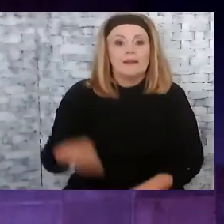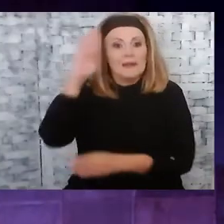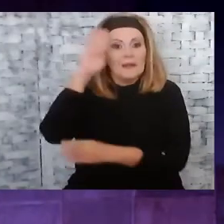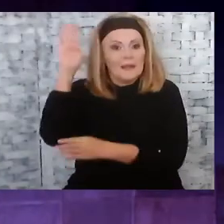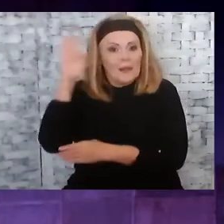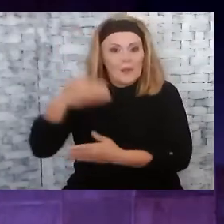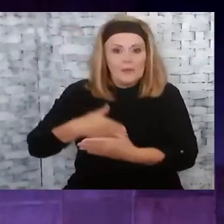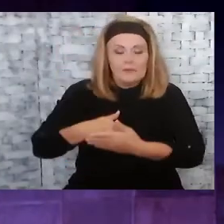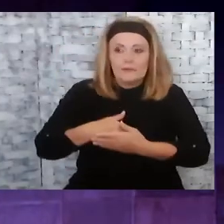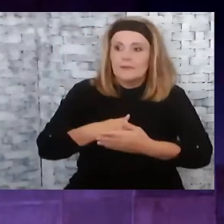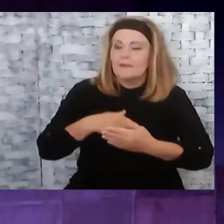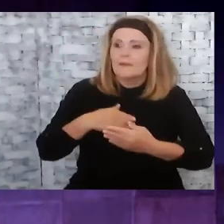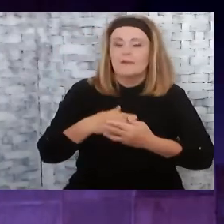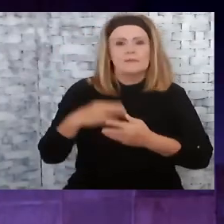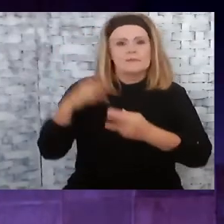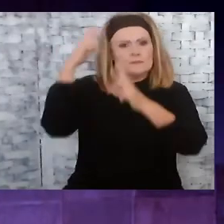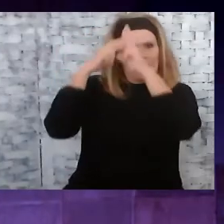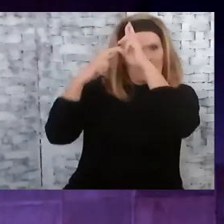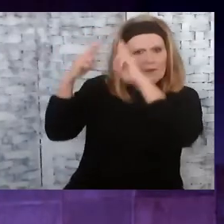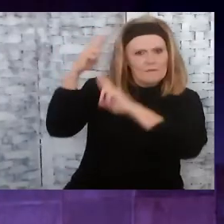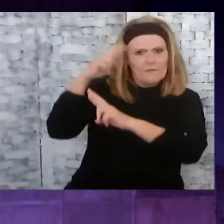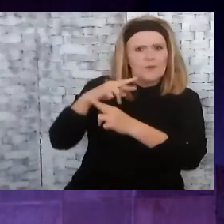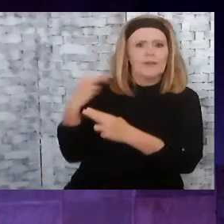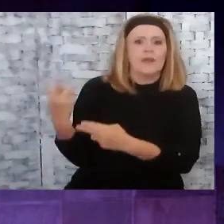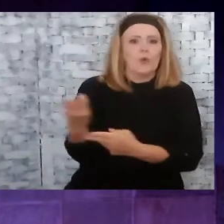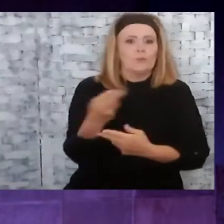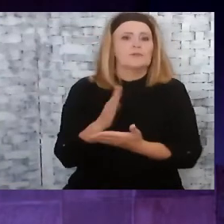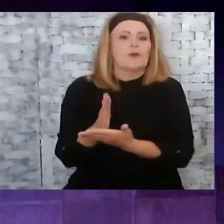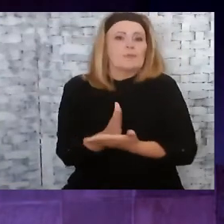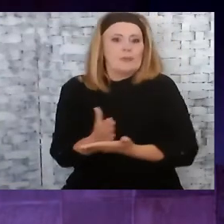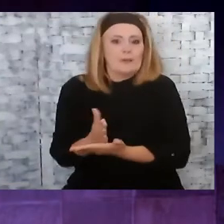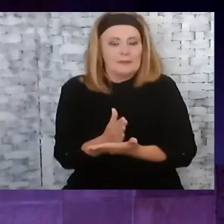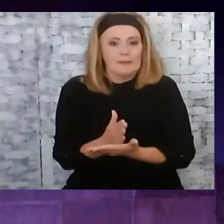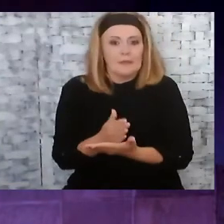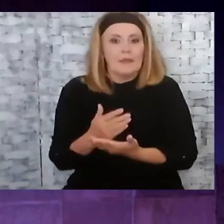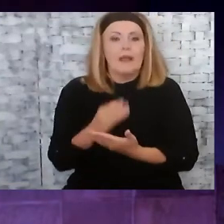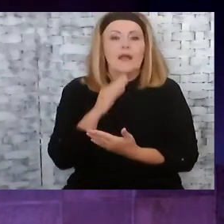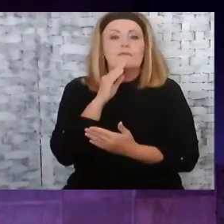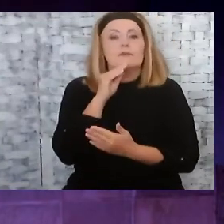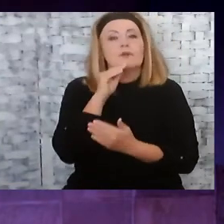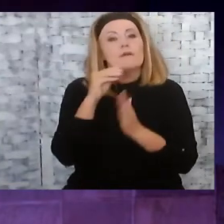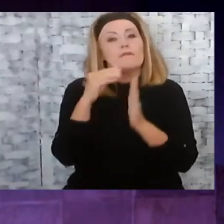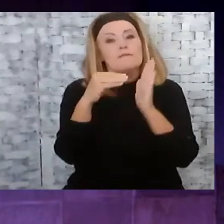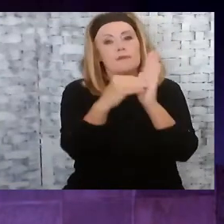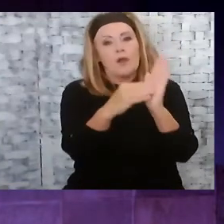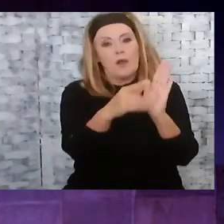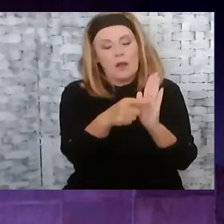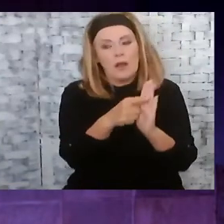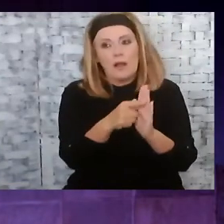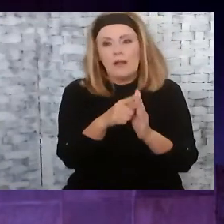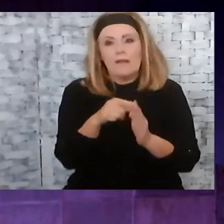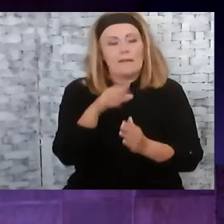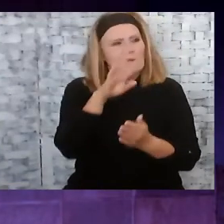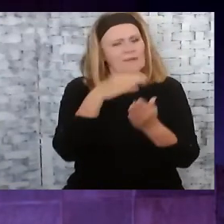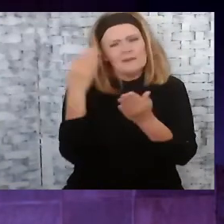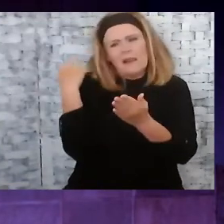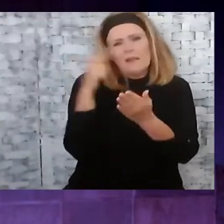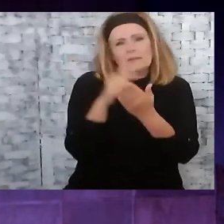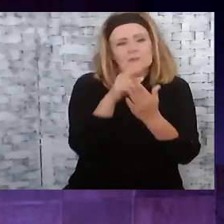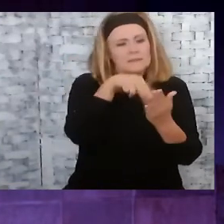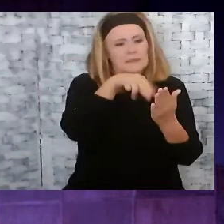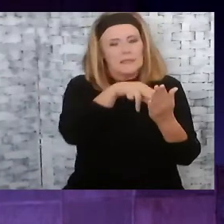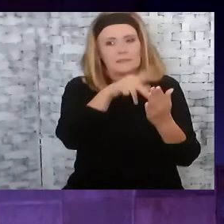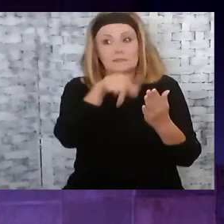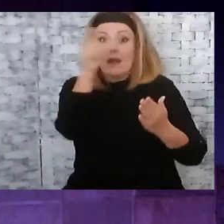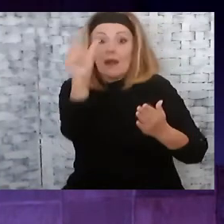Goeiedag vriende, dit is vir my voorreg om hierdie oomblikke met jou te deel. En ek wil jou gou vra, wanneer laas het jy iets gelees wat iemand van jou skryf?